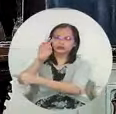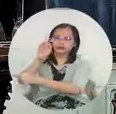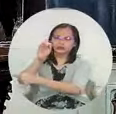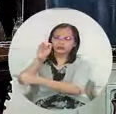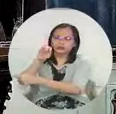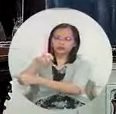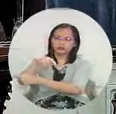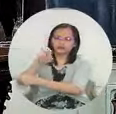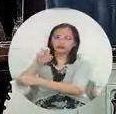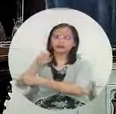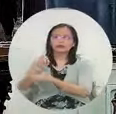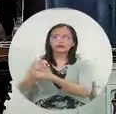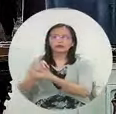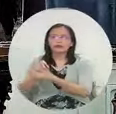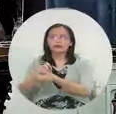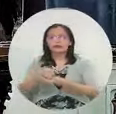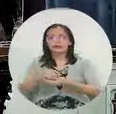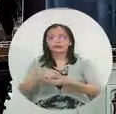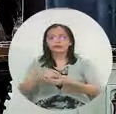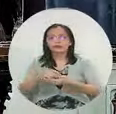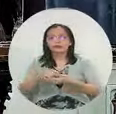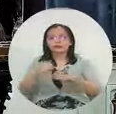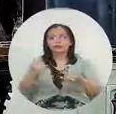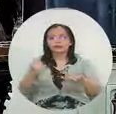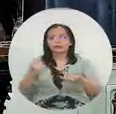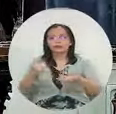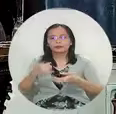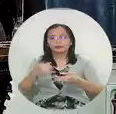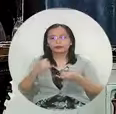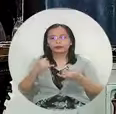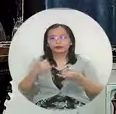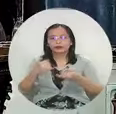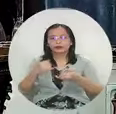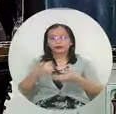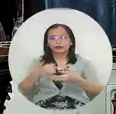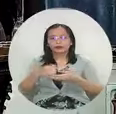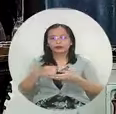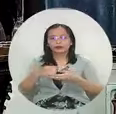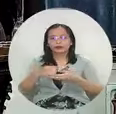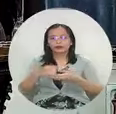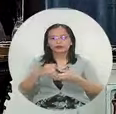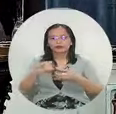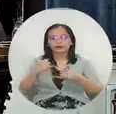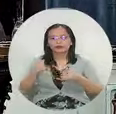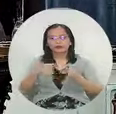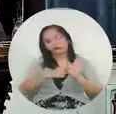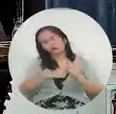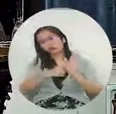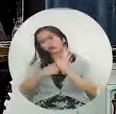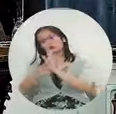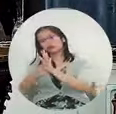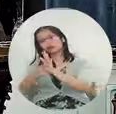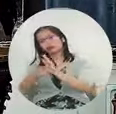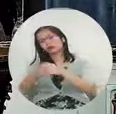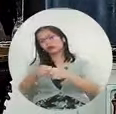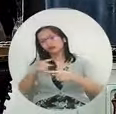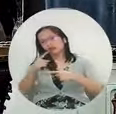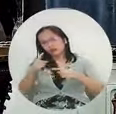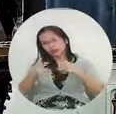sinina, nagsakay ta sa kabayo. Mao karundaan, ato mo sa alupis, pangitag kabayo, sakay mo.